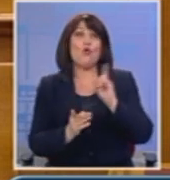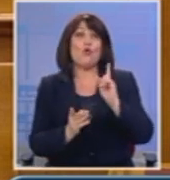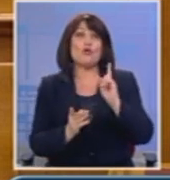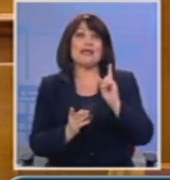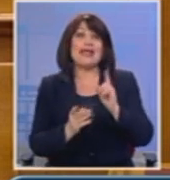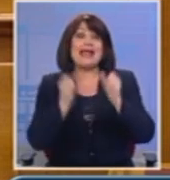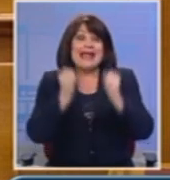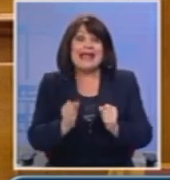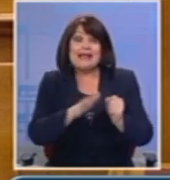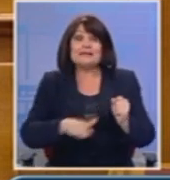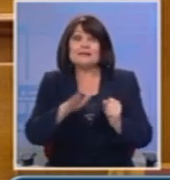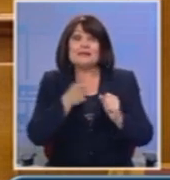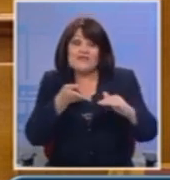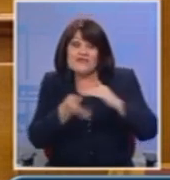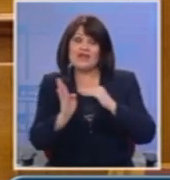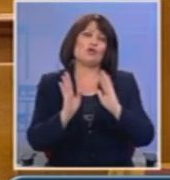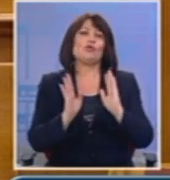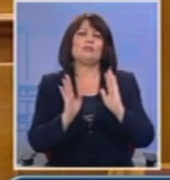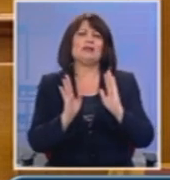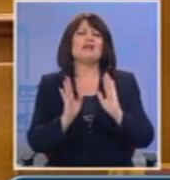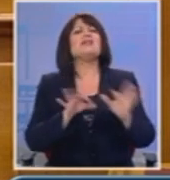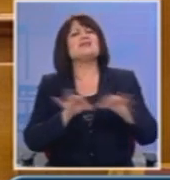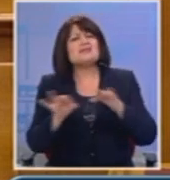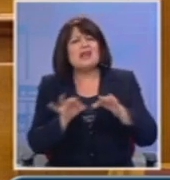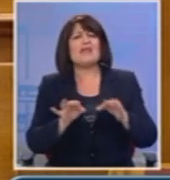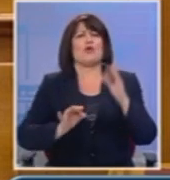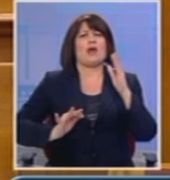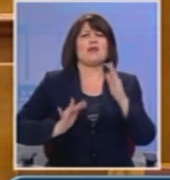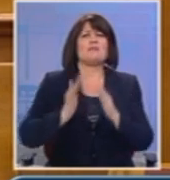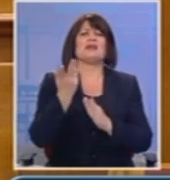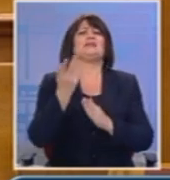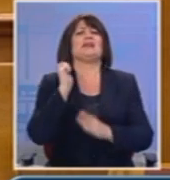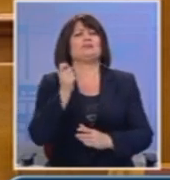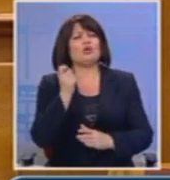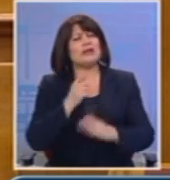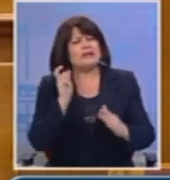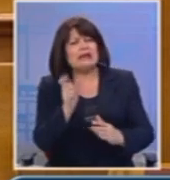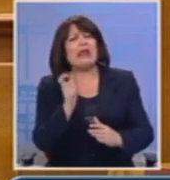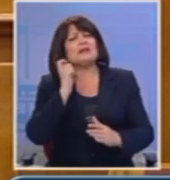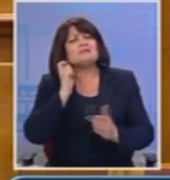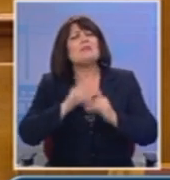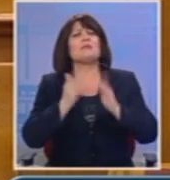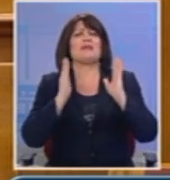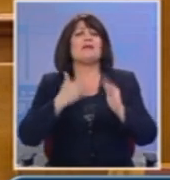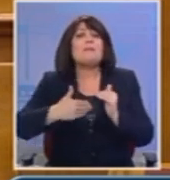ως κατάσταση ακόμη και αν αυτό λέγεται σχέδιο αναπτυξιακής πολιτικής